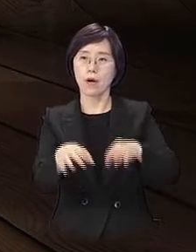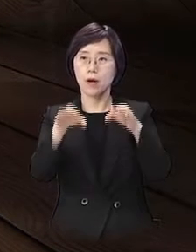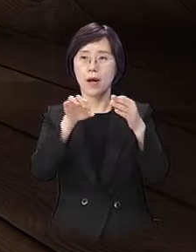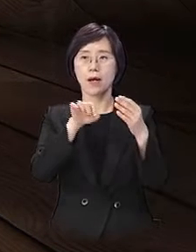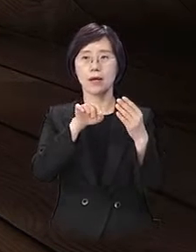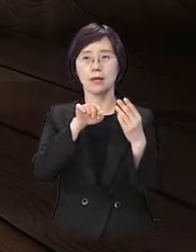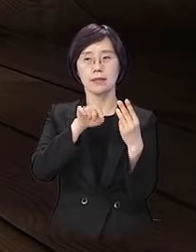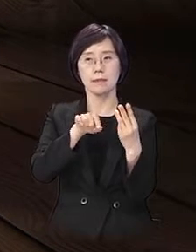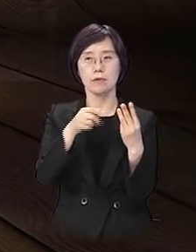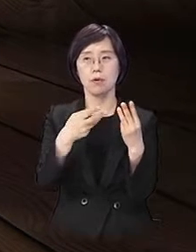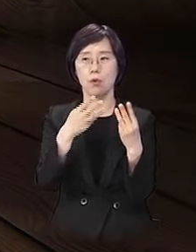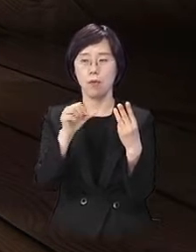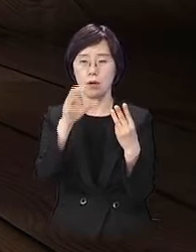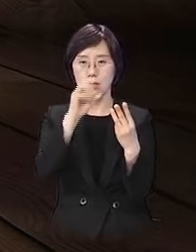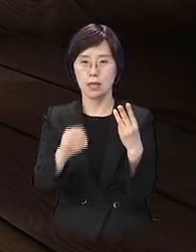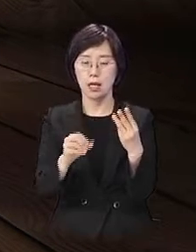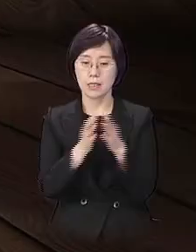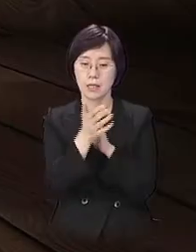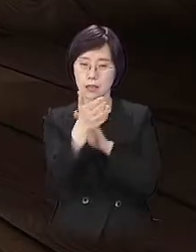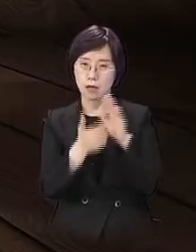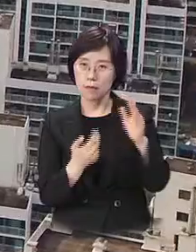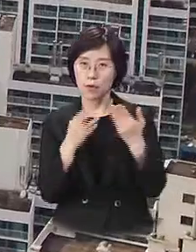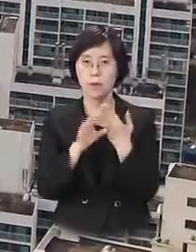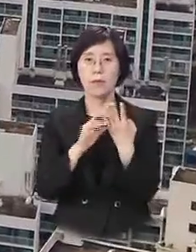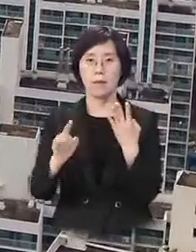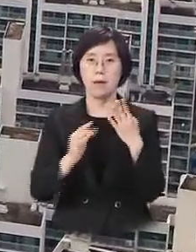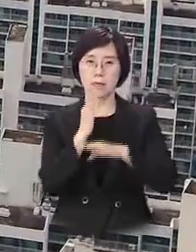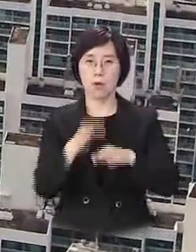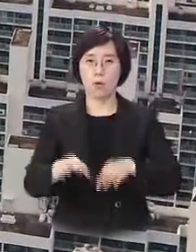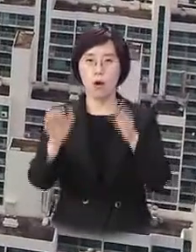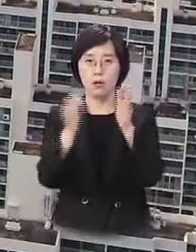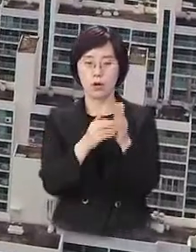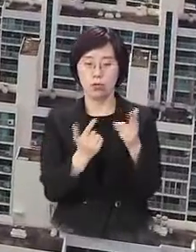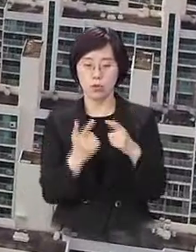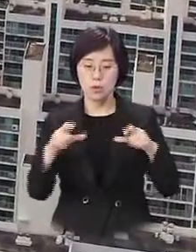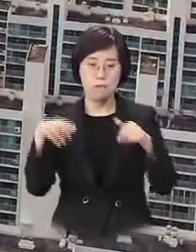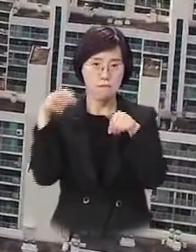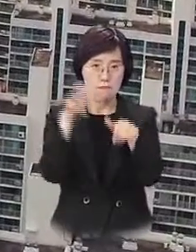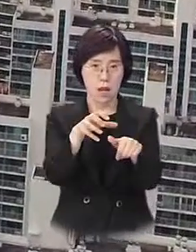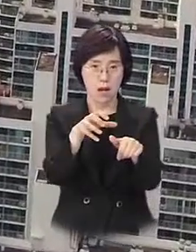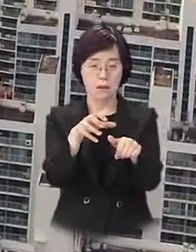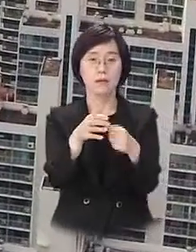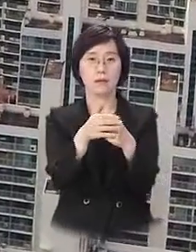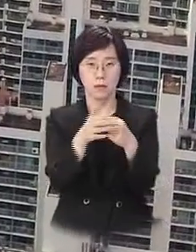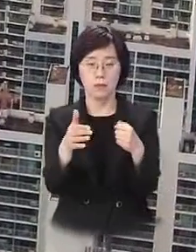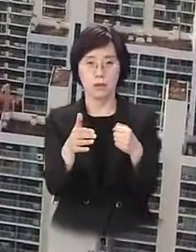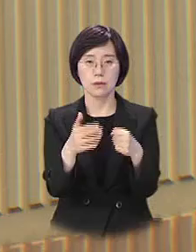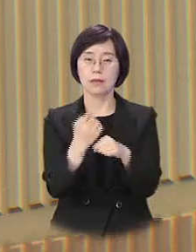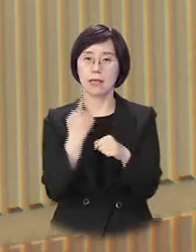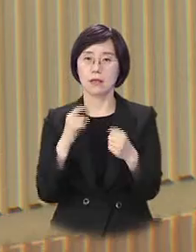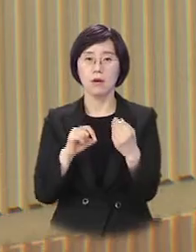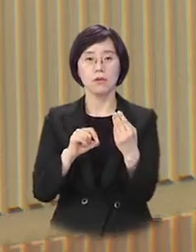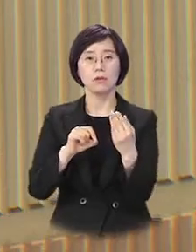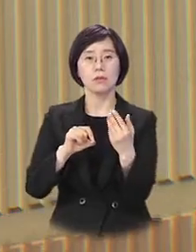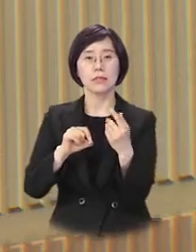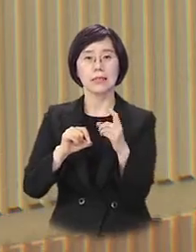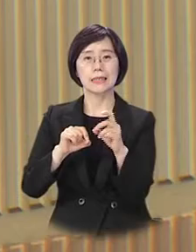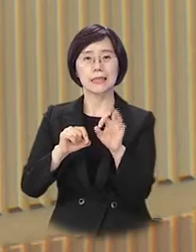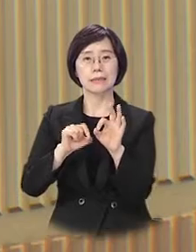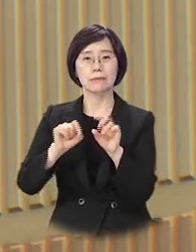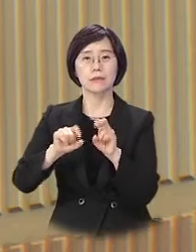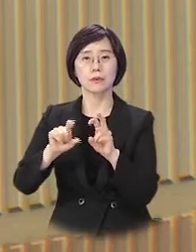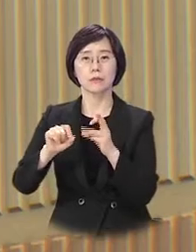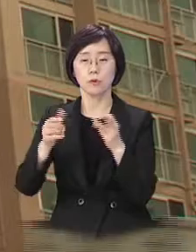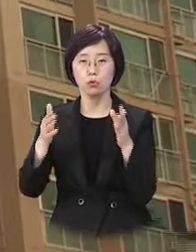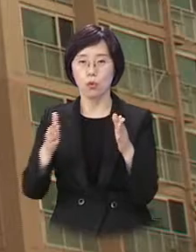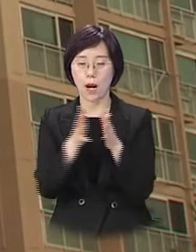3.85%로 시행 이전보다 4배 이상 올랐습니다. 특히 조정 대상 지역 지정 영향이 들었던 지난해 4분기의 아파트값